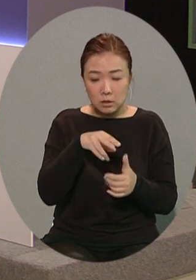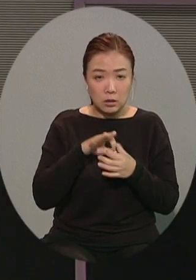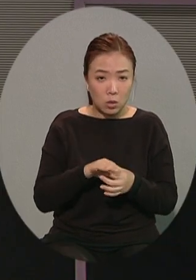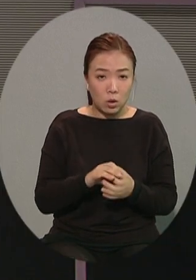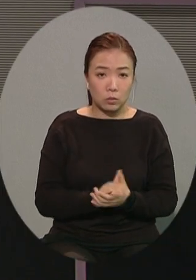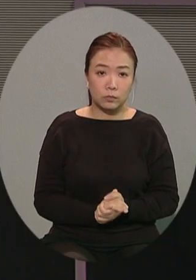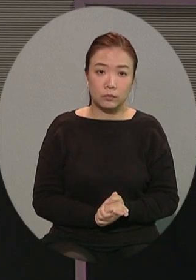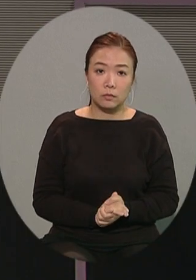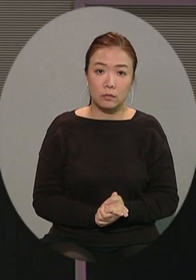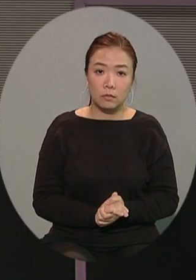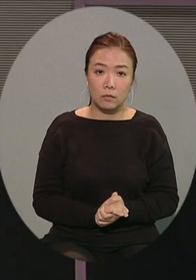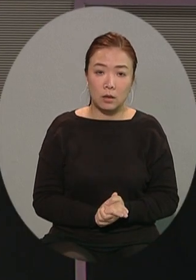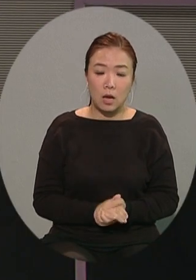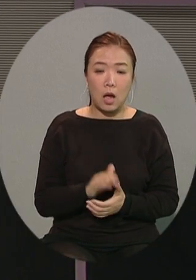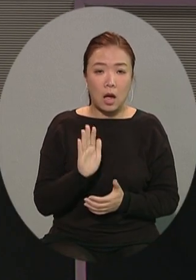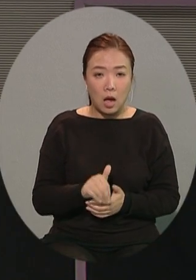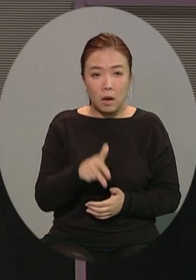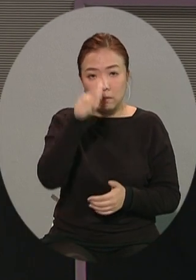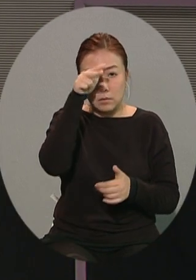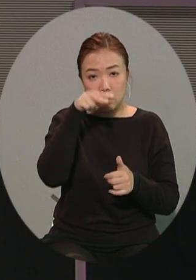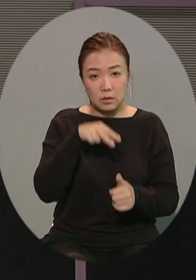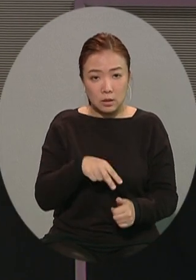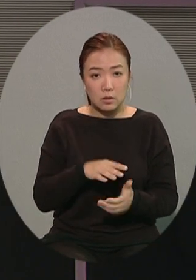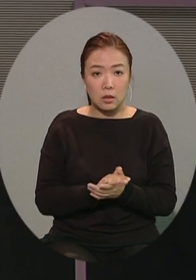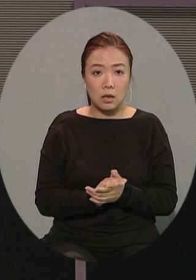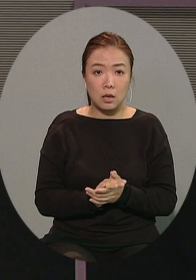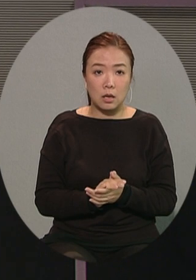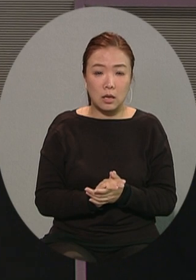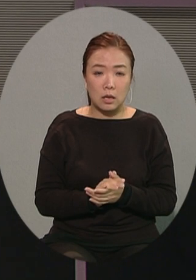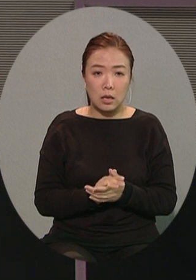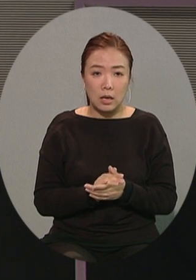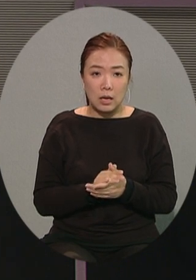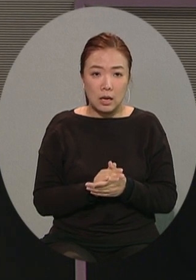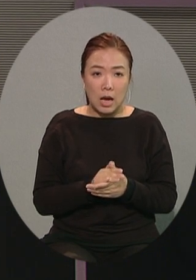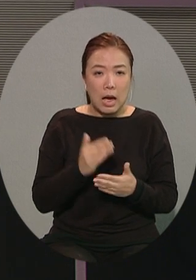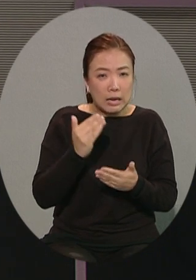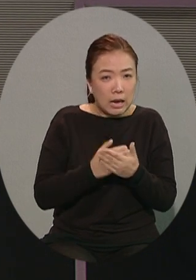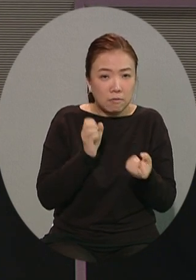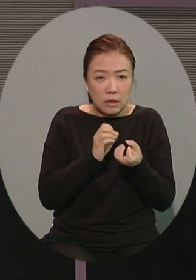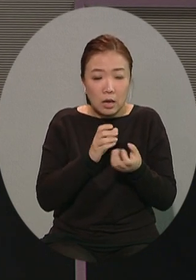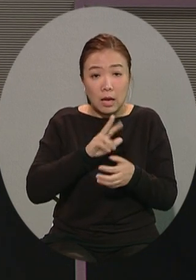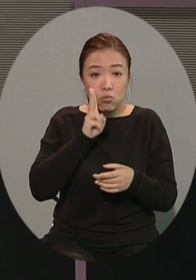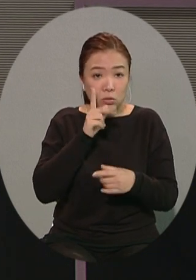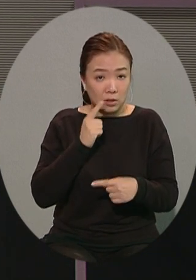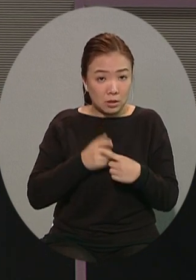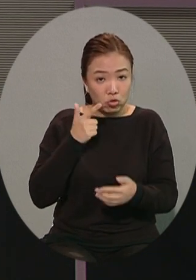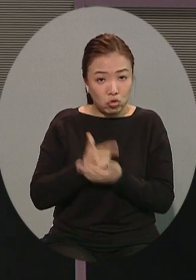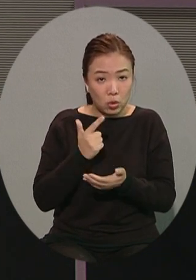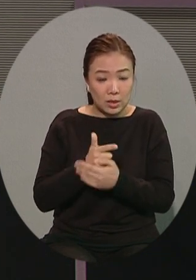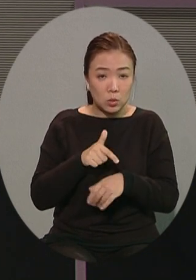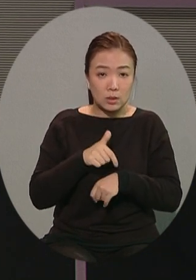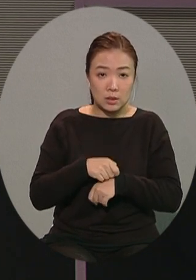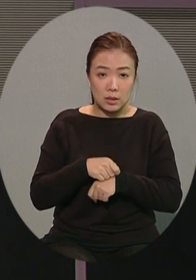係，咁啊，政治嚟講咧，其實我哋係盡量唔去傾，但係去到一啲重要關頭，我哋都會